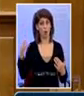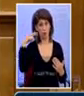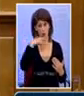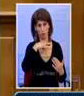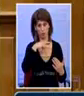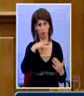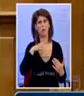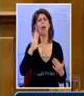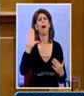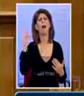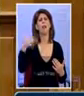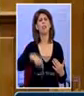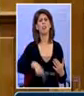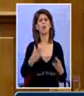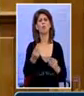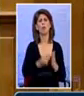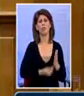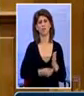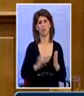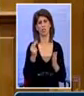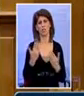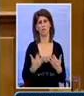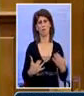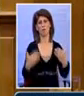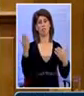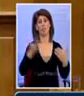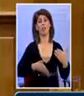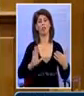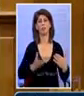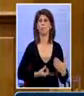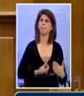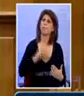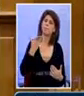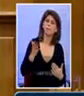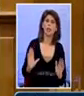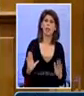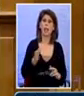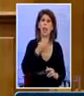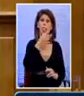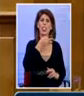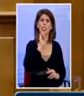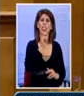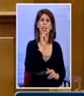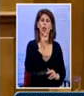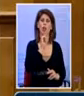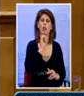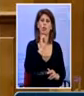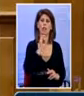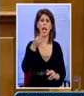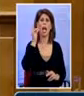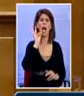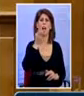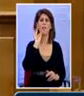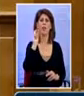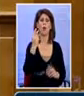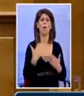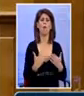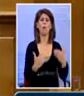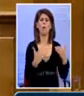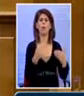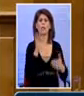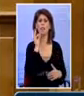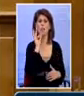δεν σύχναζε και πολύ συχνά στο Κοινοβούλιο. Προτιμούσε να κάνει δηλώσεις στο εντευκτήριο και στο καφενείο της Βουλής παρά